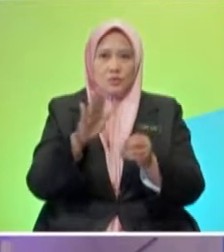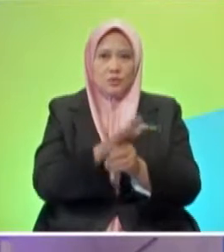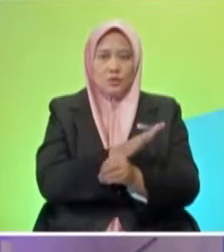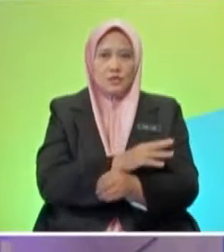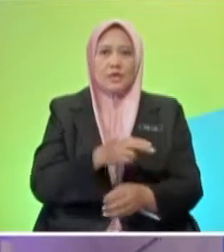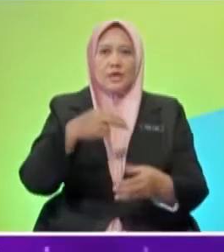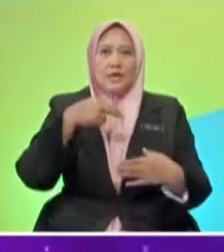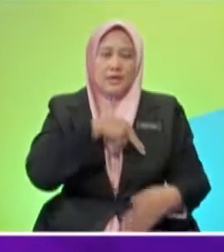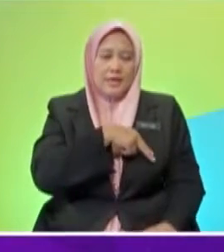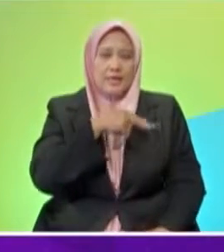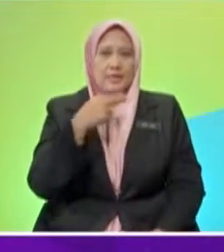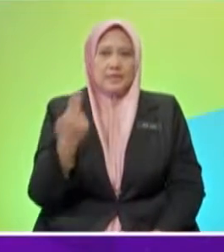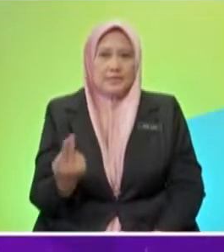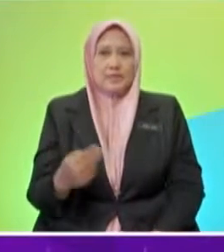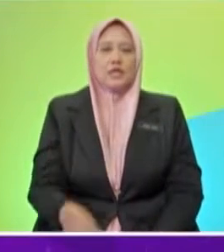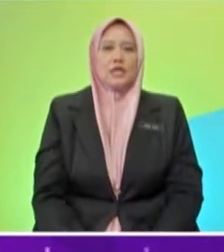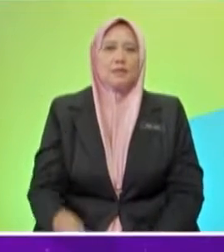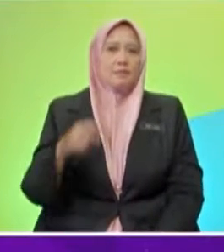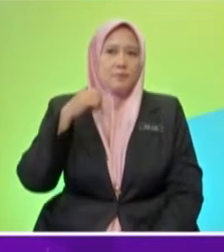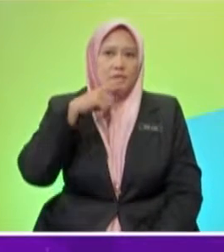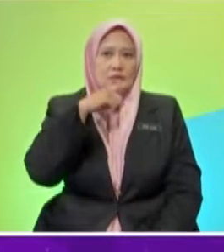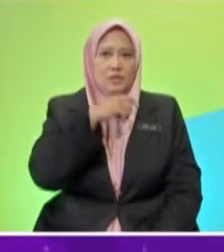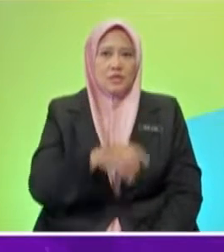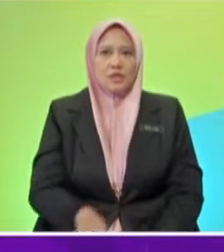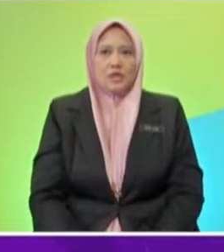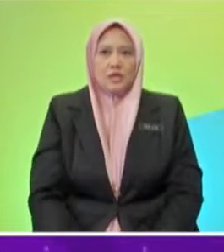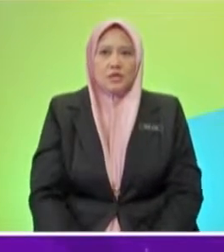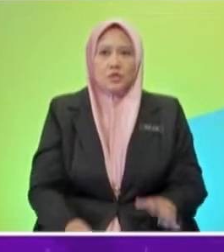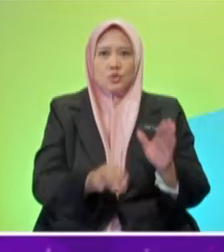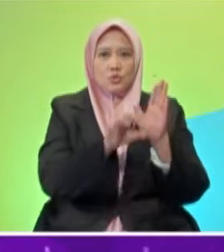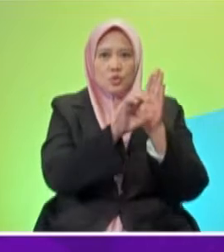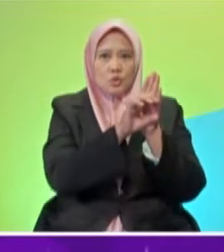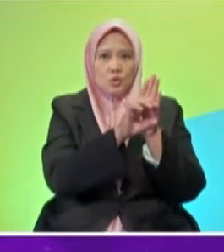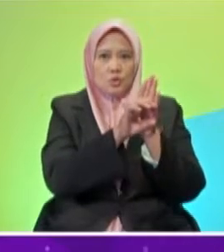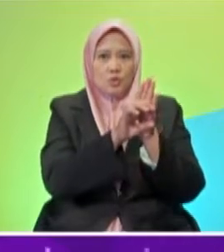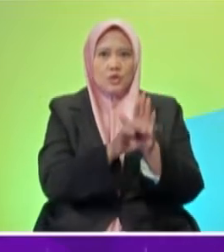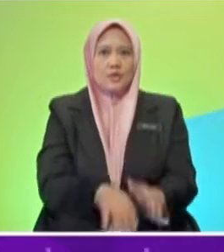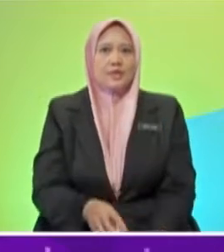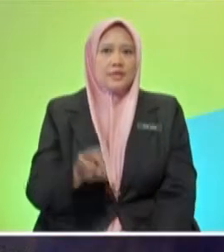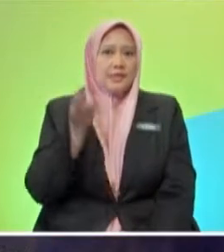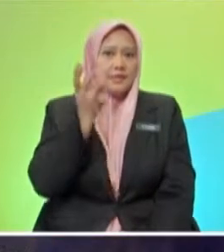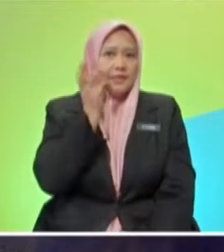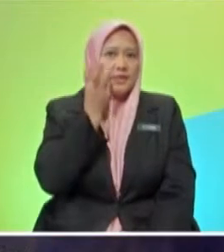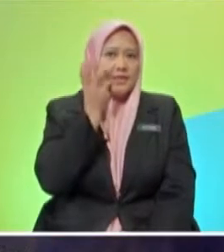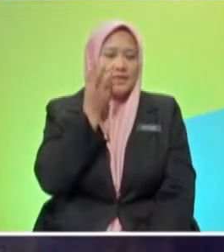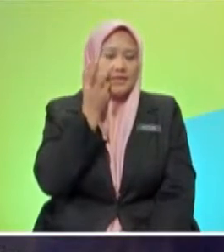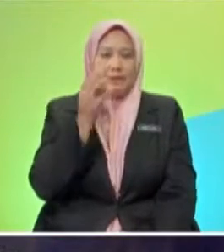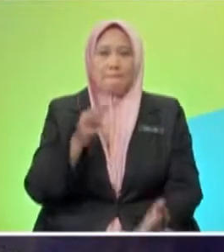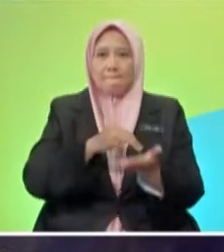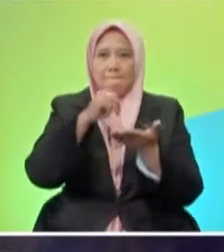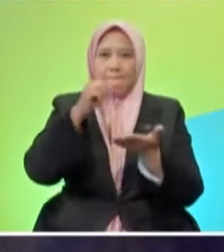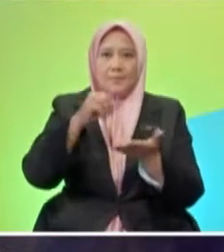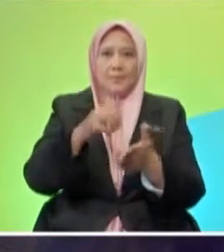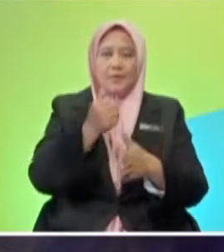ialah nasi ini atau roti siap banyak konflik ini utama perang kedua nih coba akan